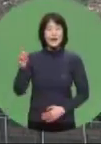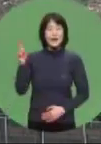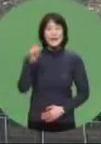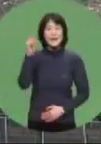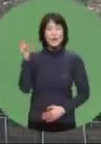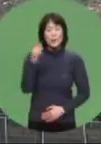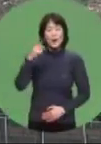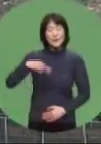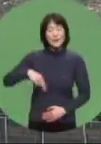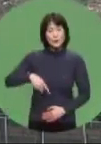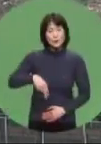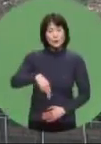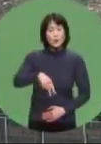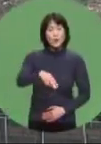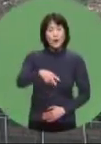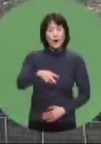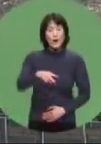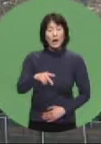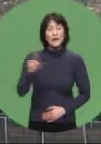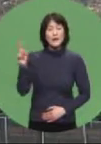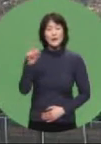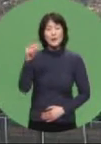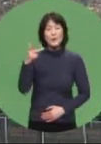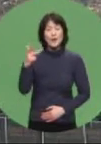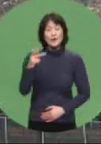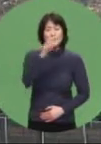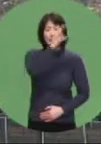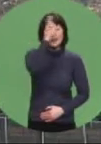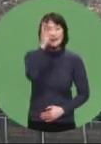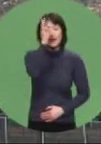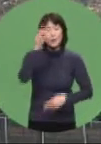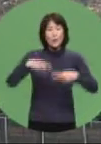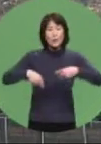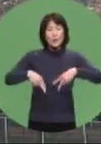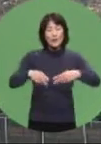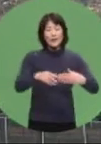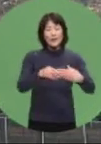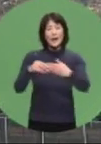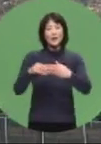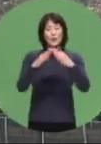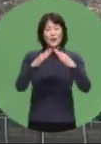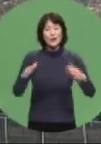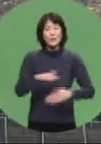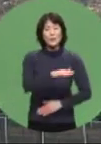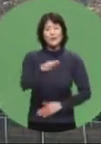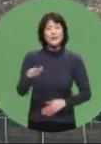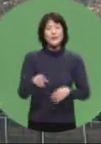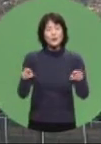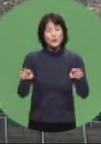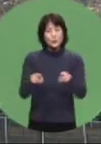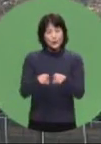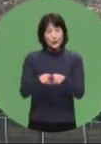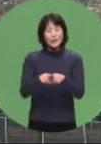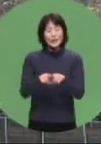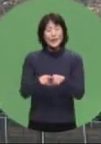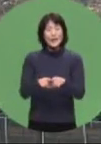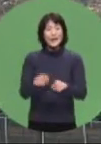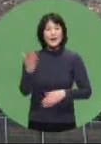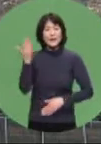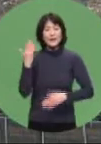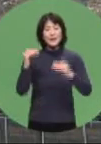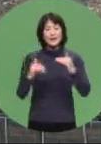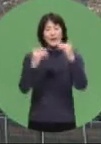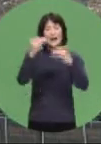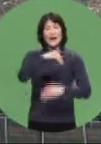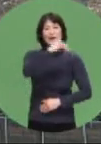して生駒テクテクウォークでは、生駒市観光ボランティアガイドの会の皆さんと一緒に歩きながら高